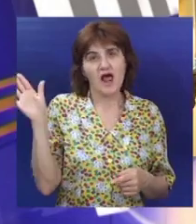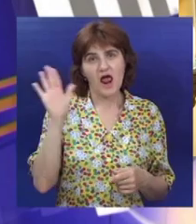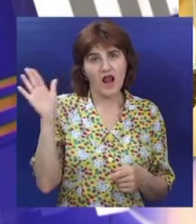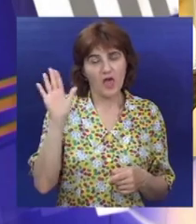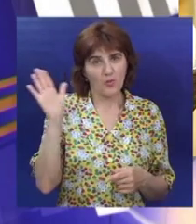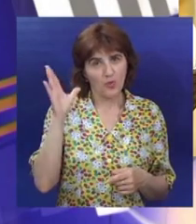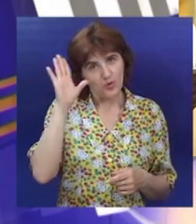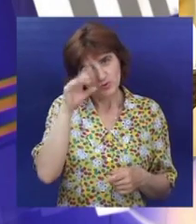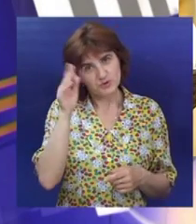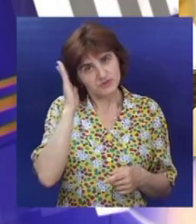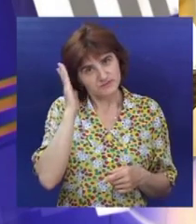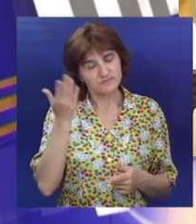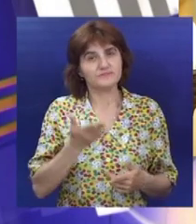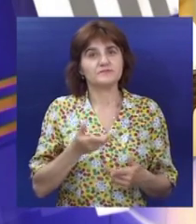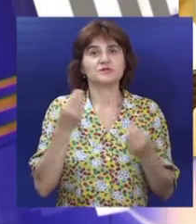laku noć,